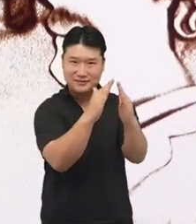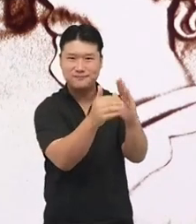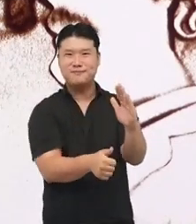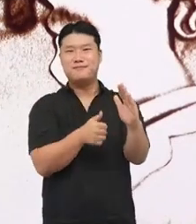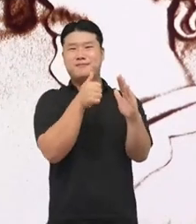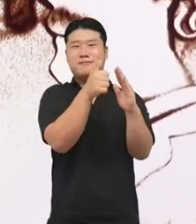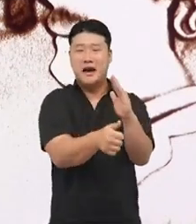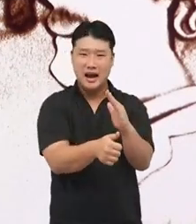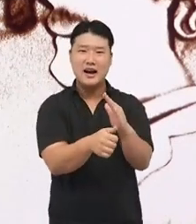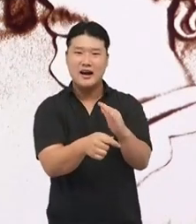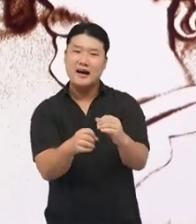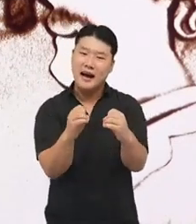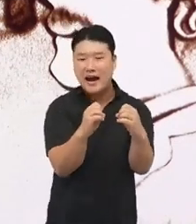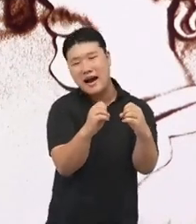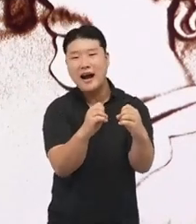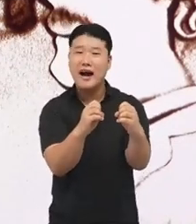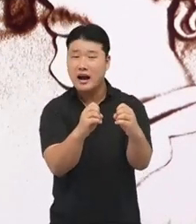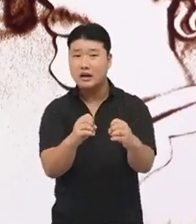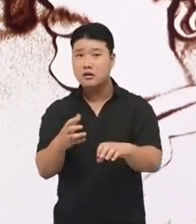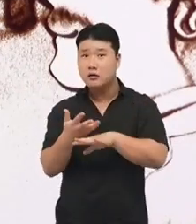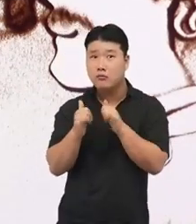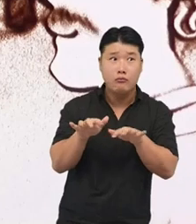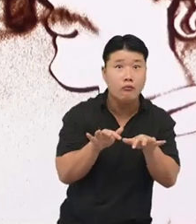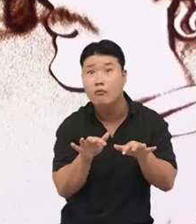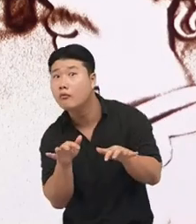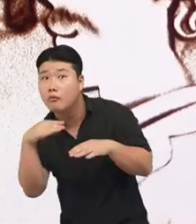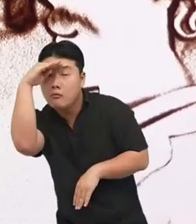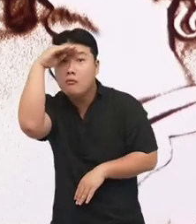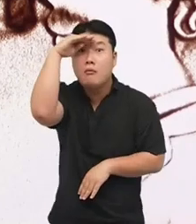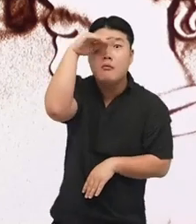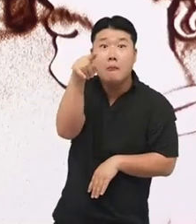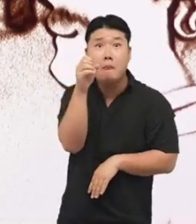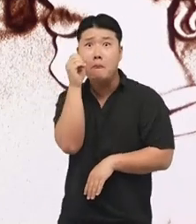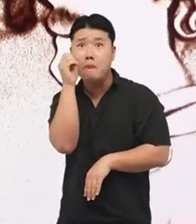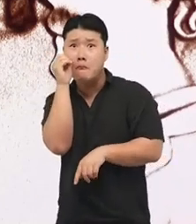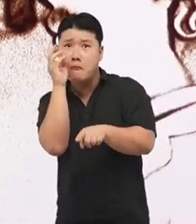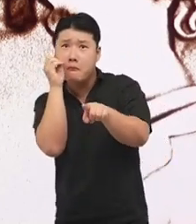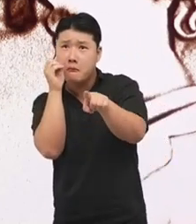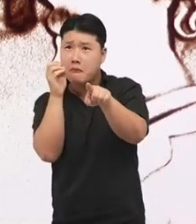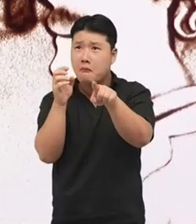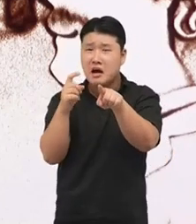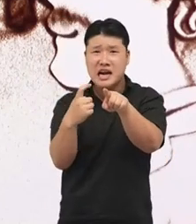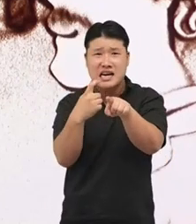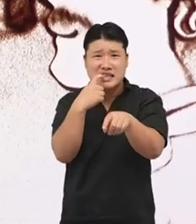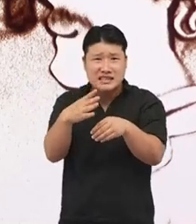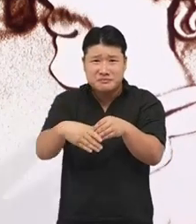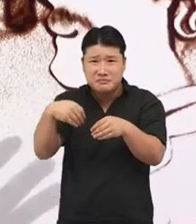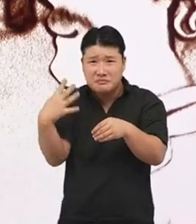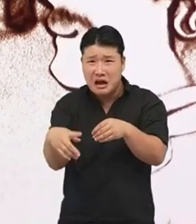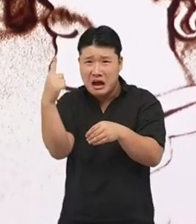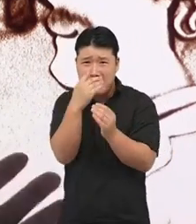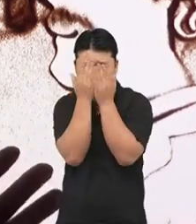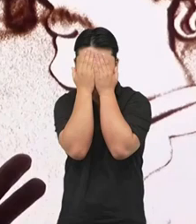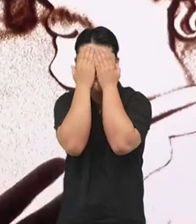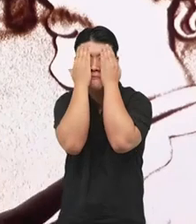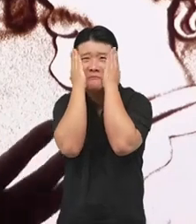담너머로 큰 구경거리라도 난 듯 동네 사람들이 모여들었어요. 저기 밀가루처럼 허옇게 생긴 사람들이